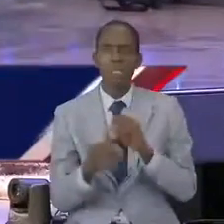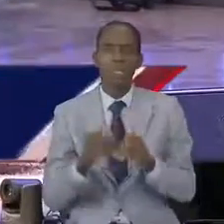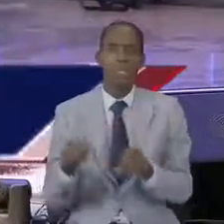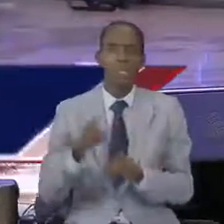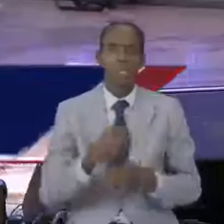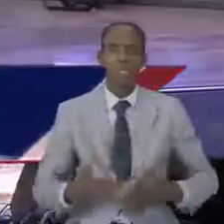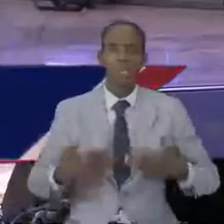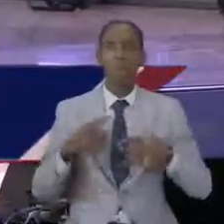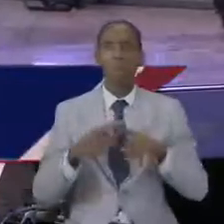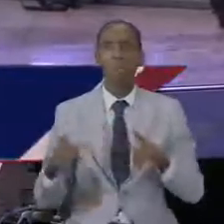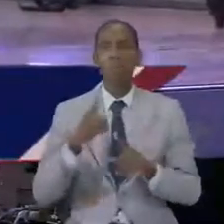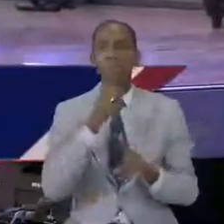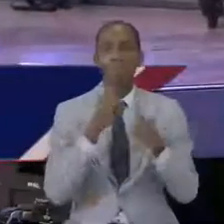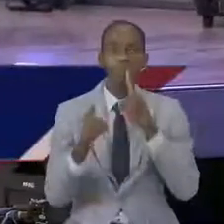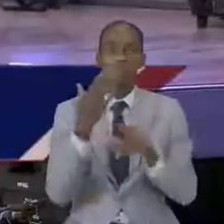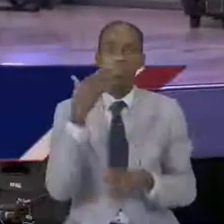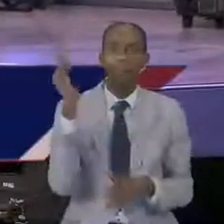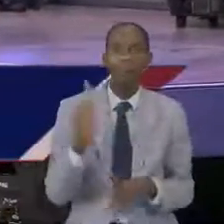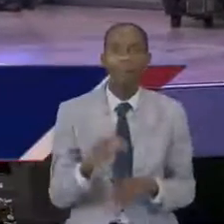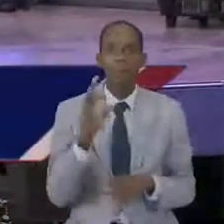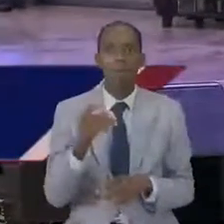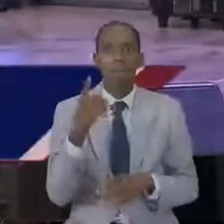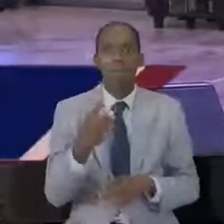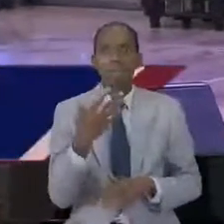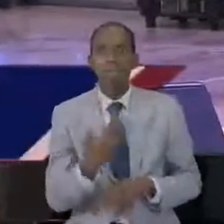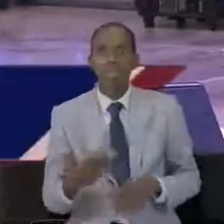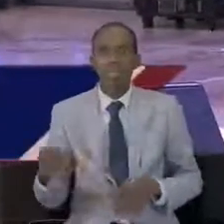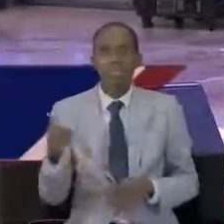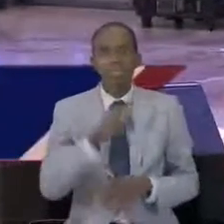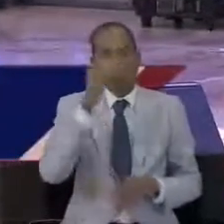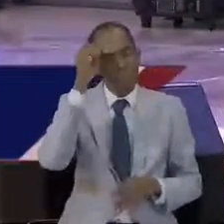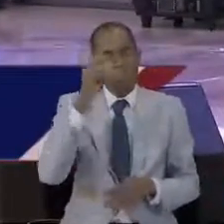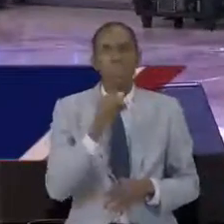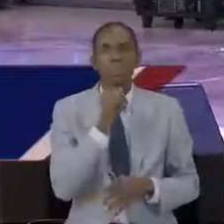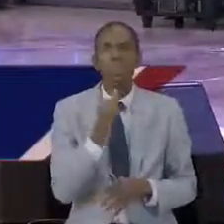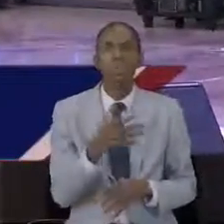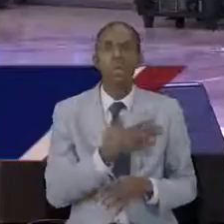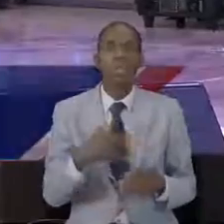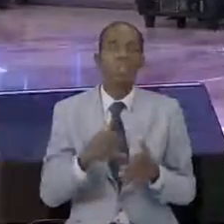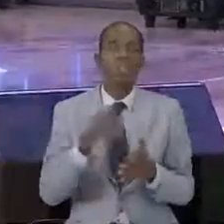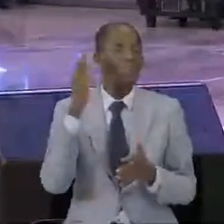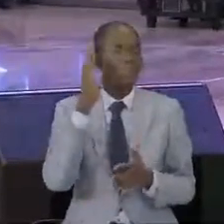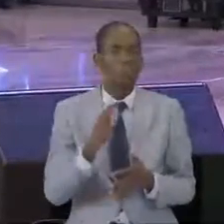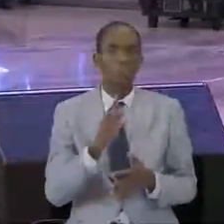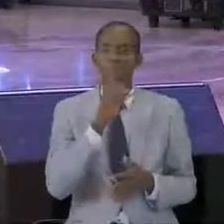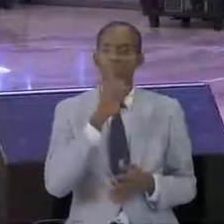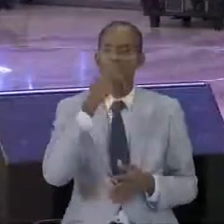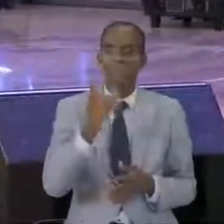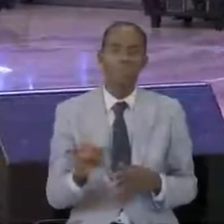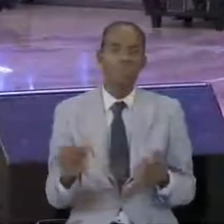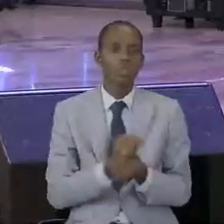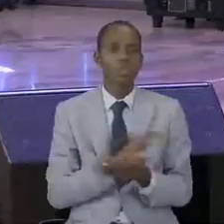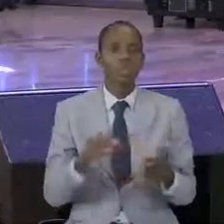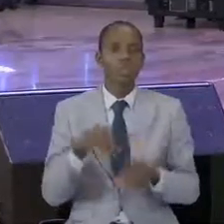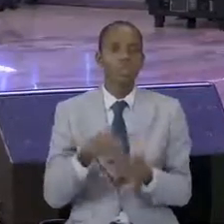leur vie au contraire il parle d'une manière jurieuse de ce qu'ils ignorent et il périront par leur